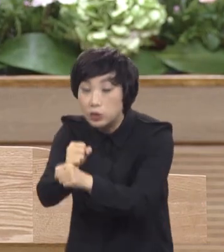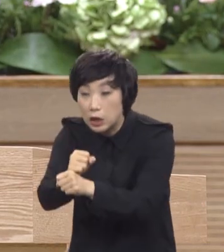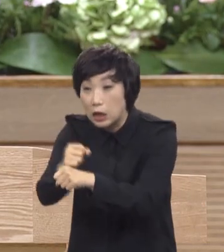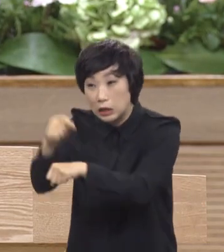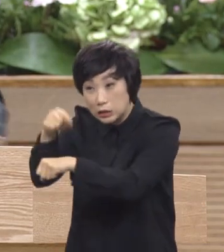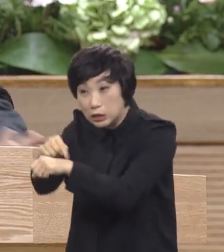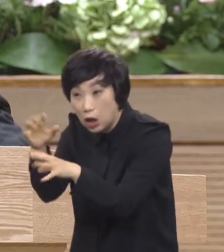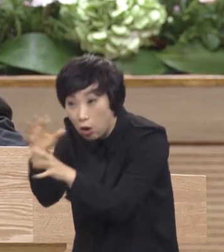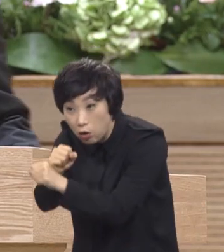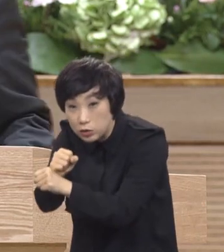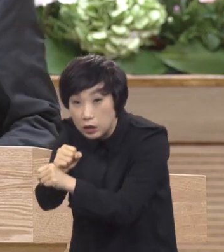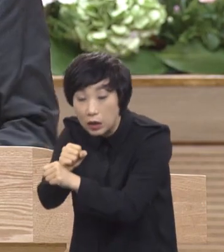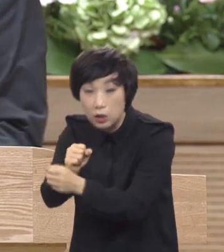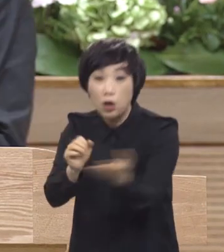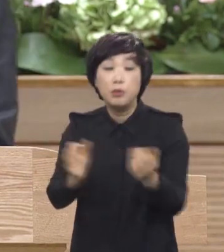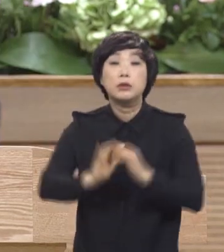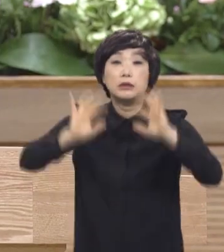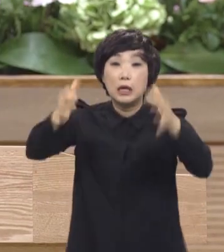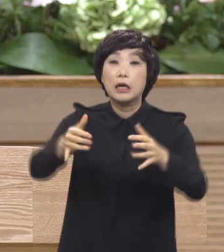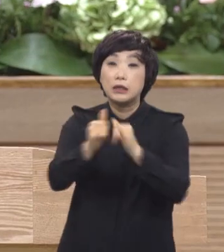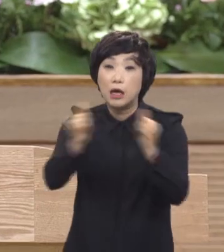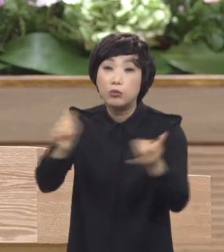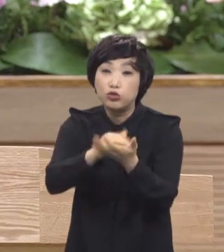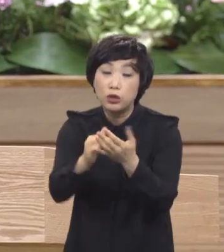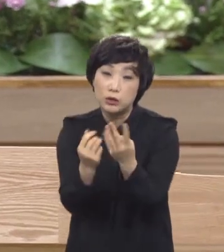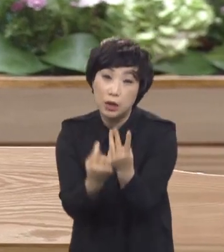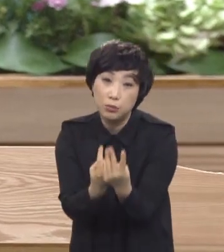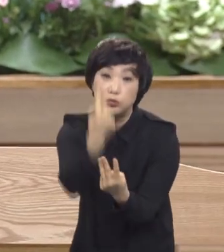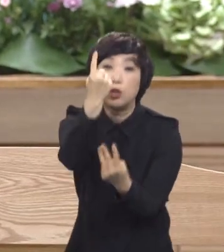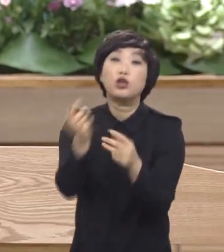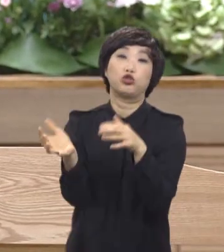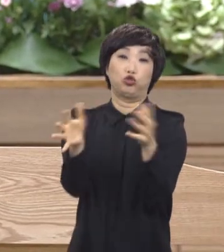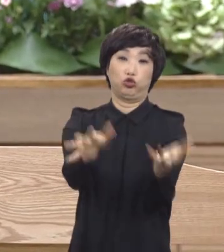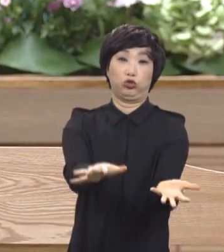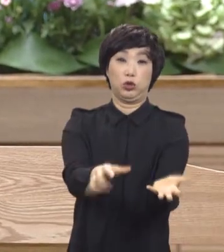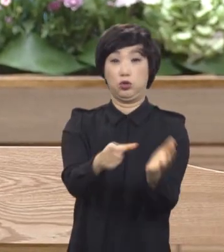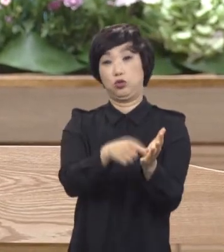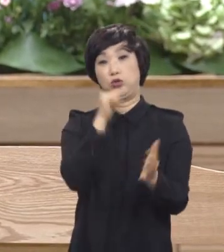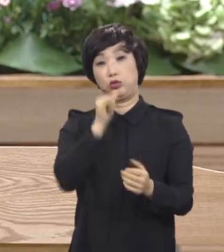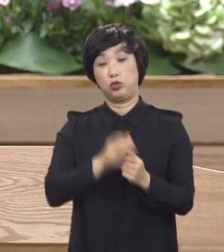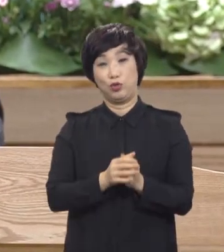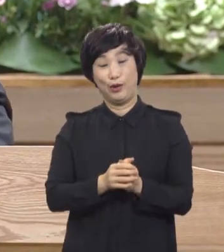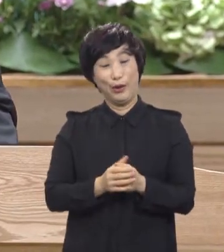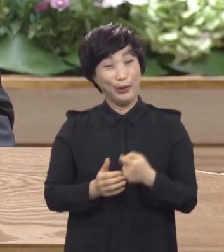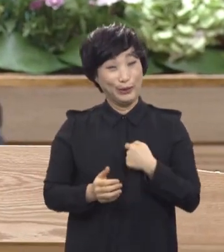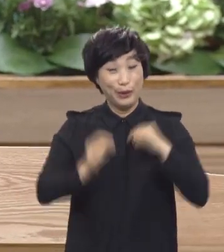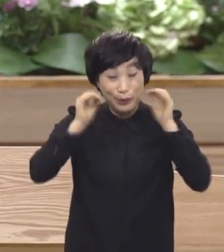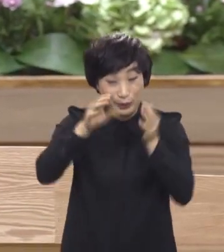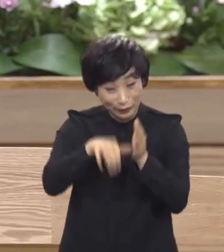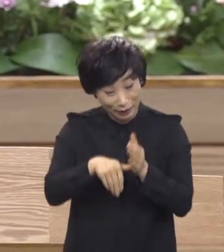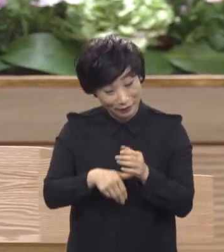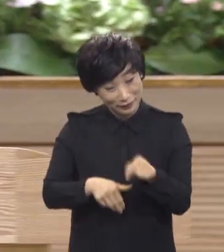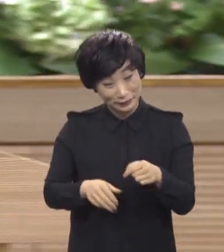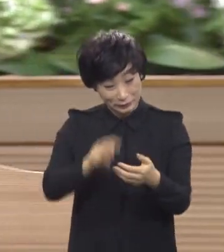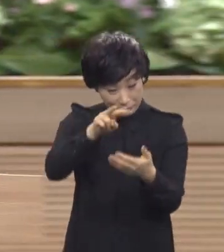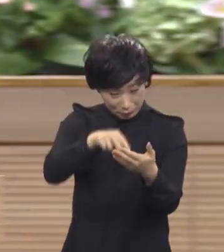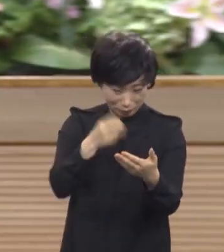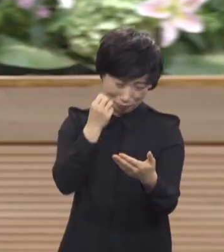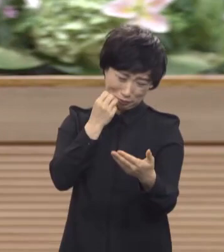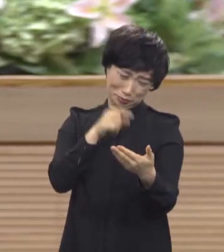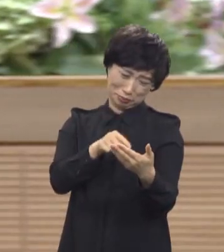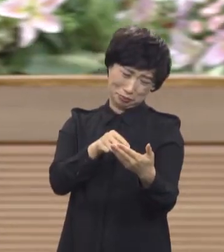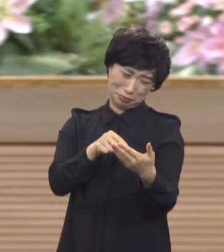그 시에 전 세계 인구가 3분의 1이 죽는다고 했어요 저는 어렸을 때 아니